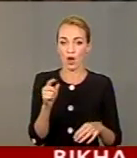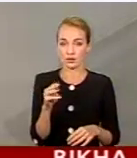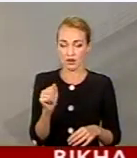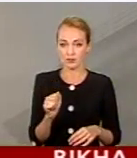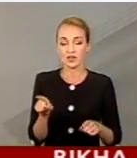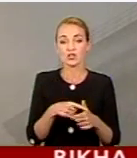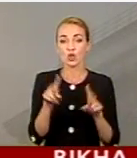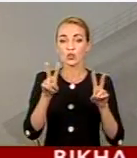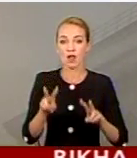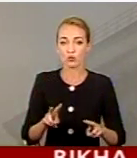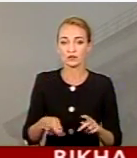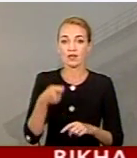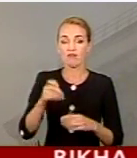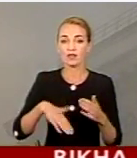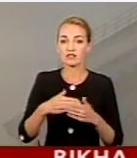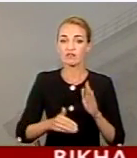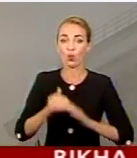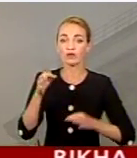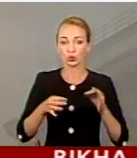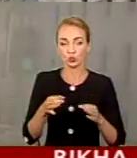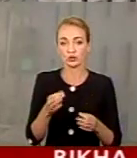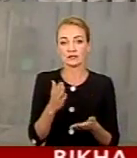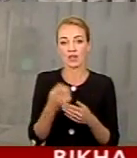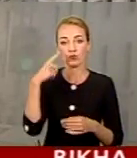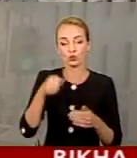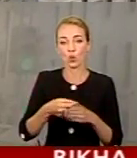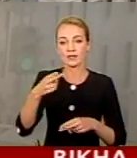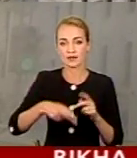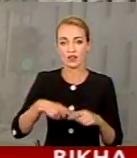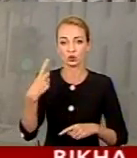Чи розгляне заяву активістів Верховний суд, стане відомо до кінця наступного тижня.